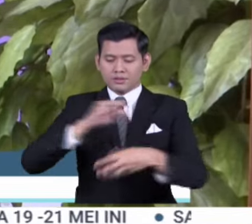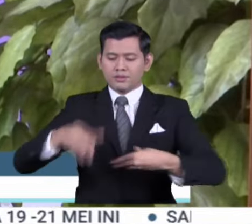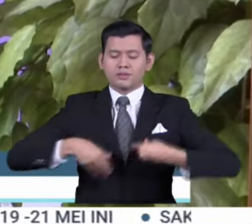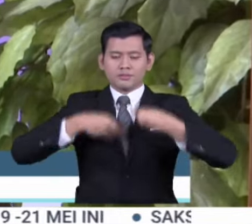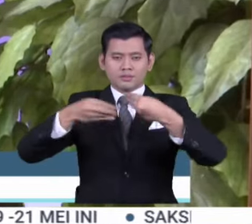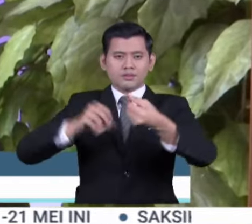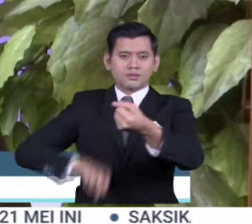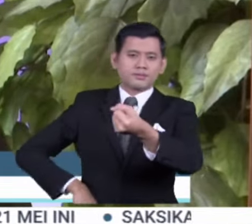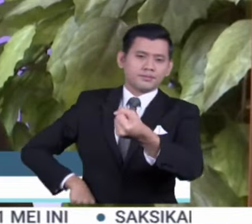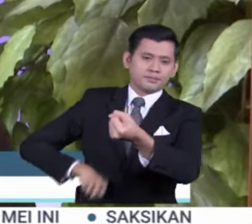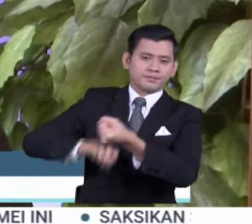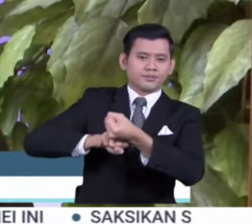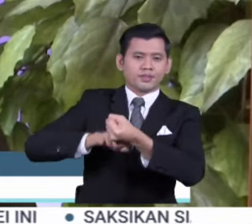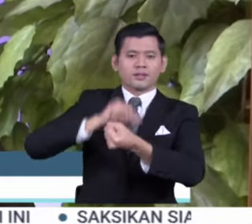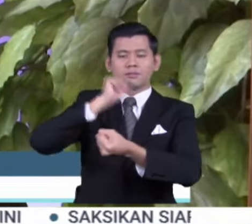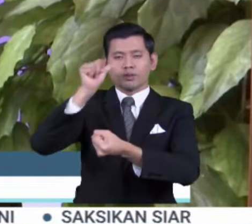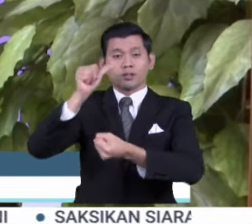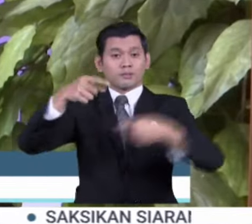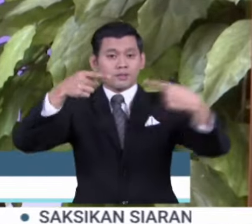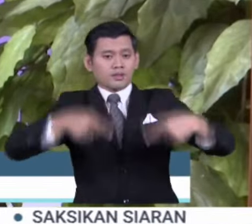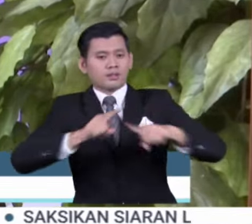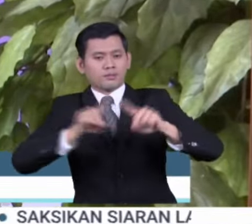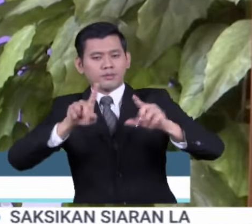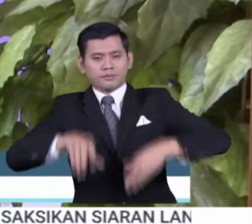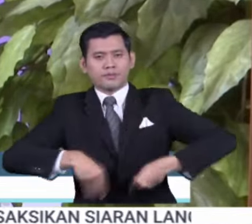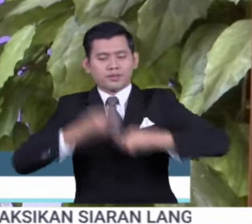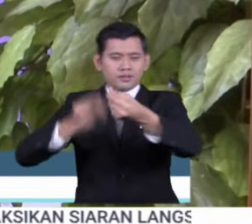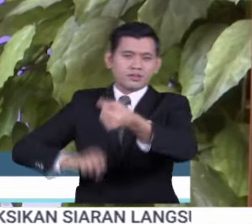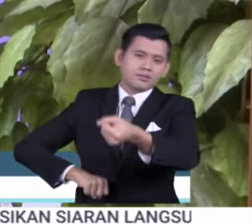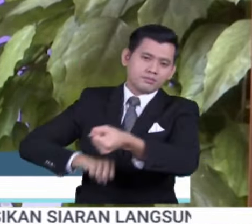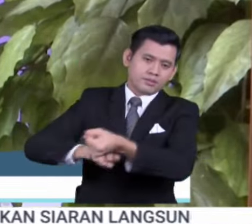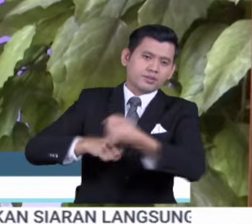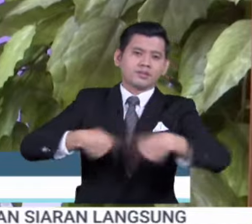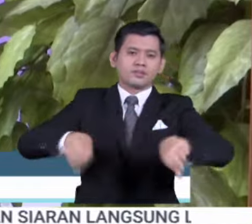lah, bukan Alam bertanding tetapi Alam dapat menyumbang sama-sama.